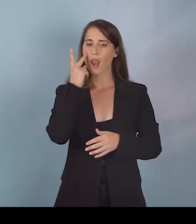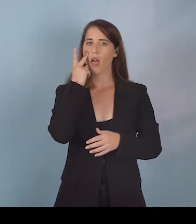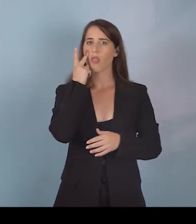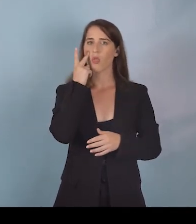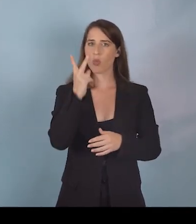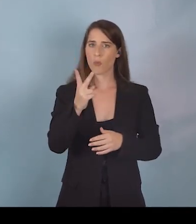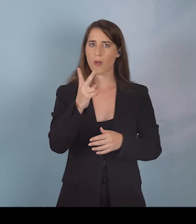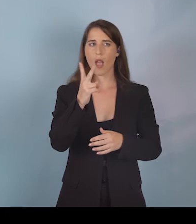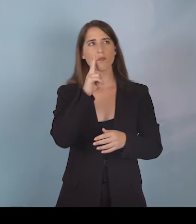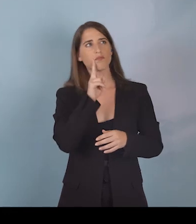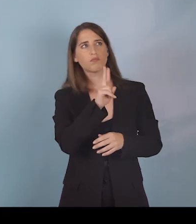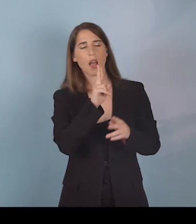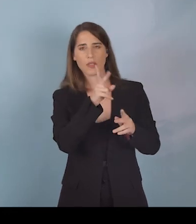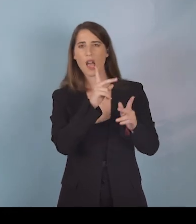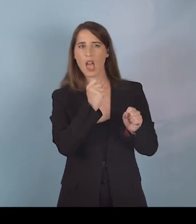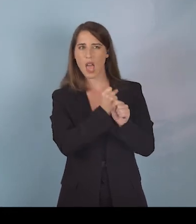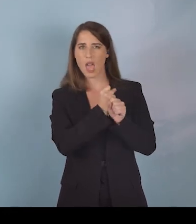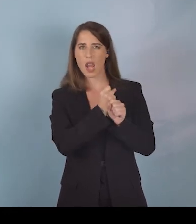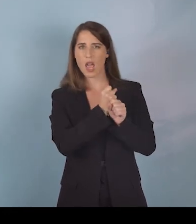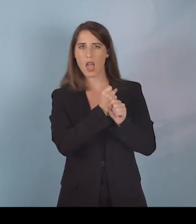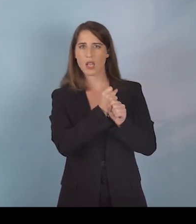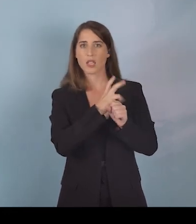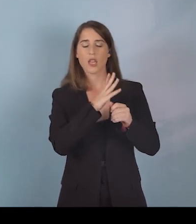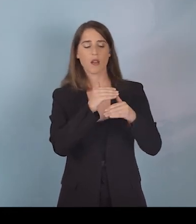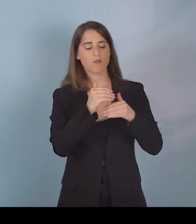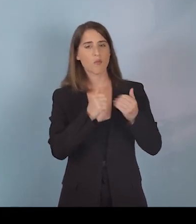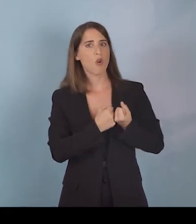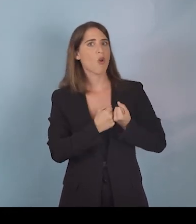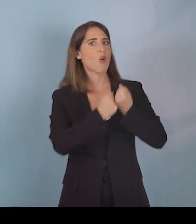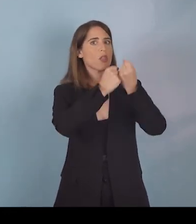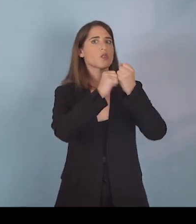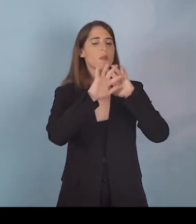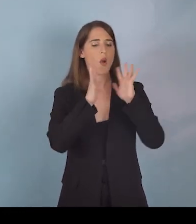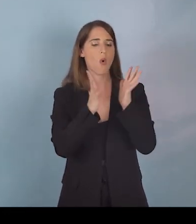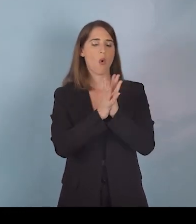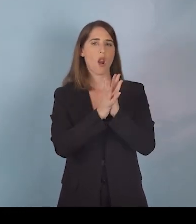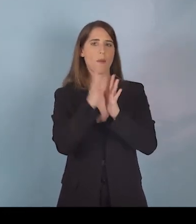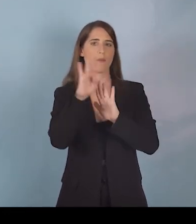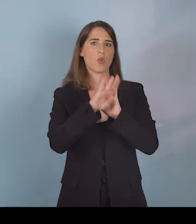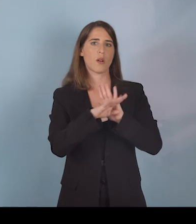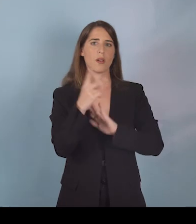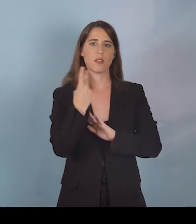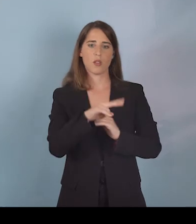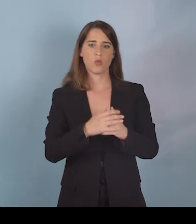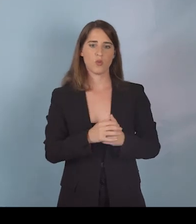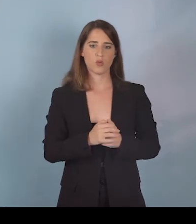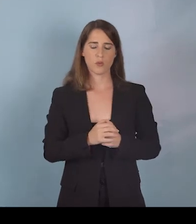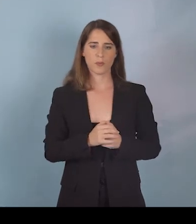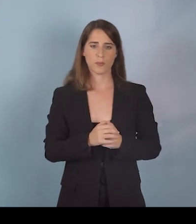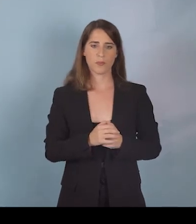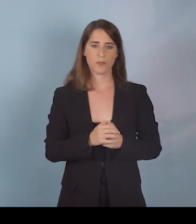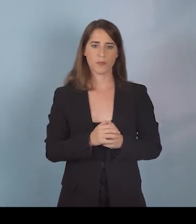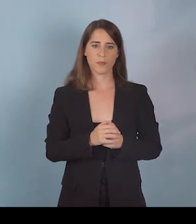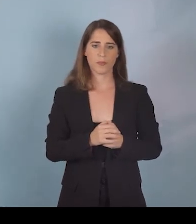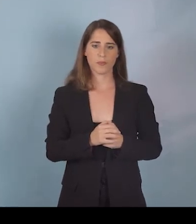κοινότητα ΛΟΑΤΚΙ η συμμετοχή στα έργα αυτά, αλλά όμως θα μπορούσαμε να δούμε τα έργα αυτά και να προωθήσουμε